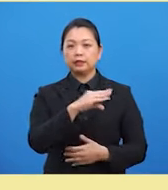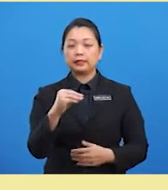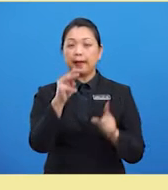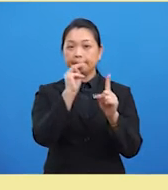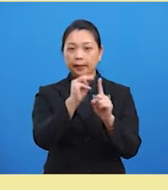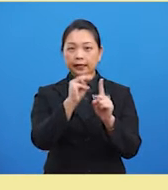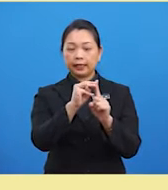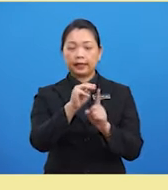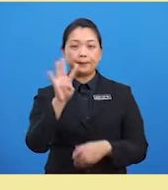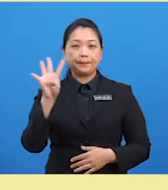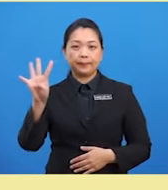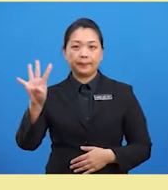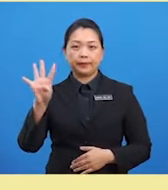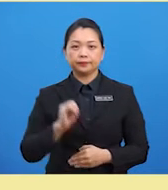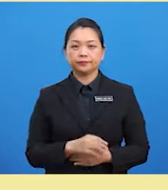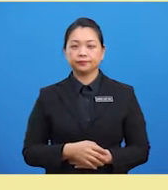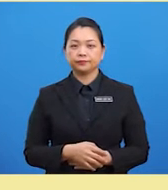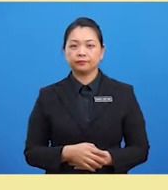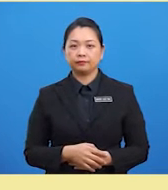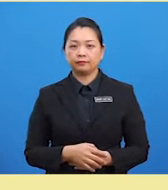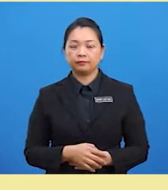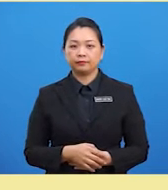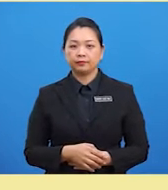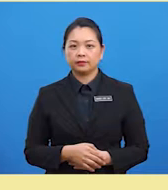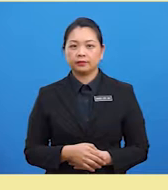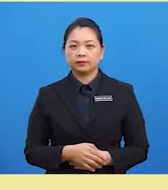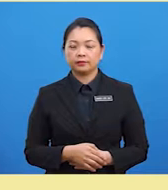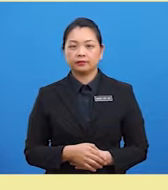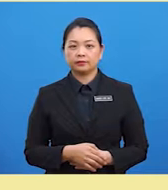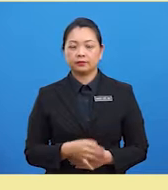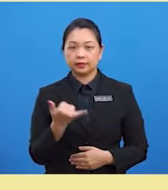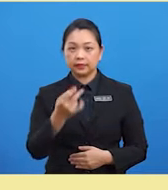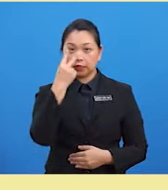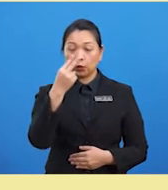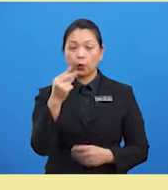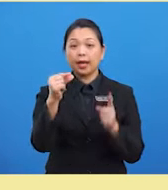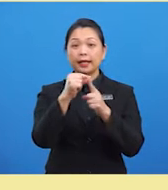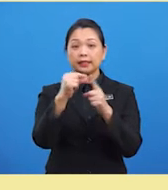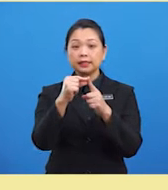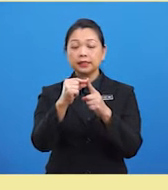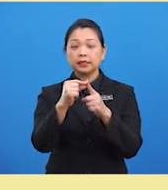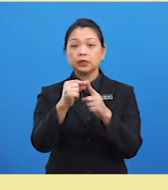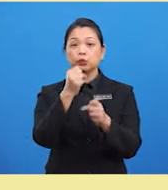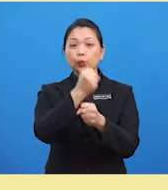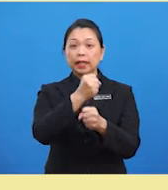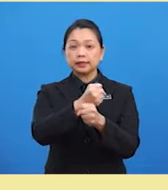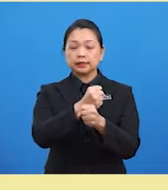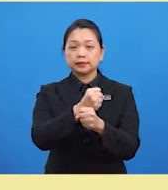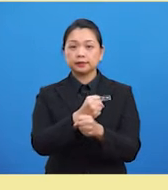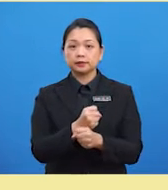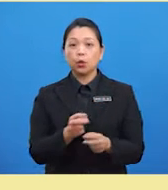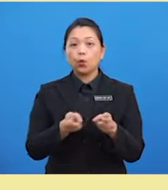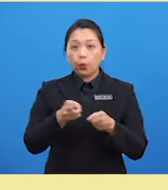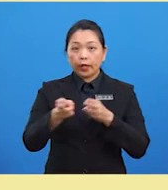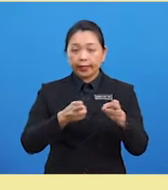adalah sebanyak 4 markah. Kata tugas soalan adalah huraikan.